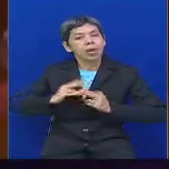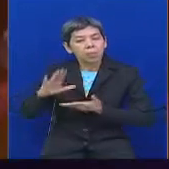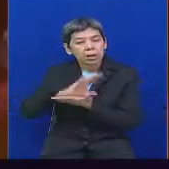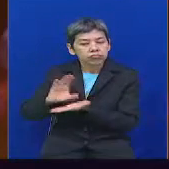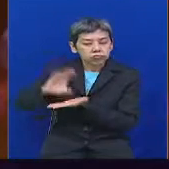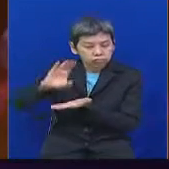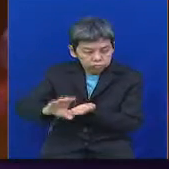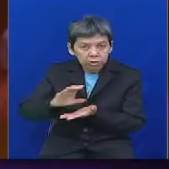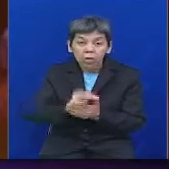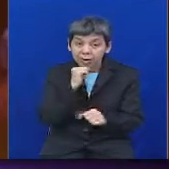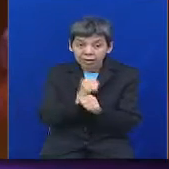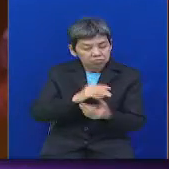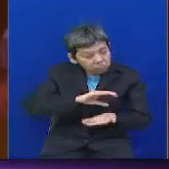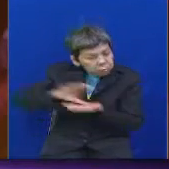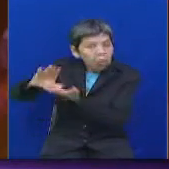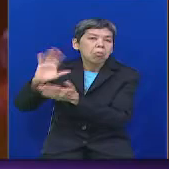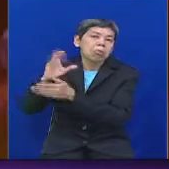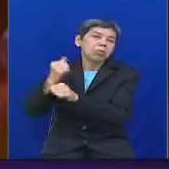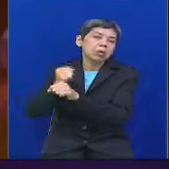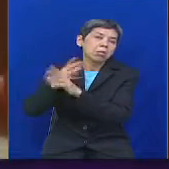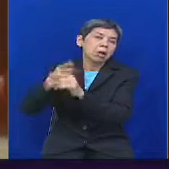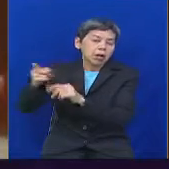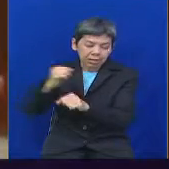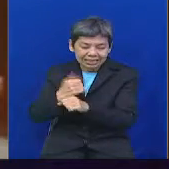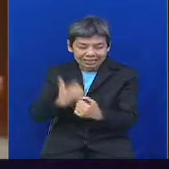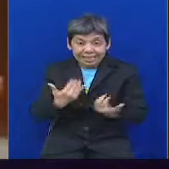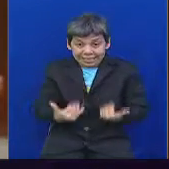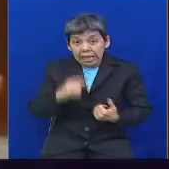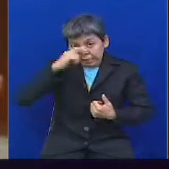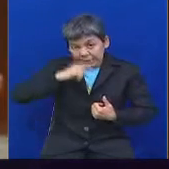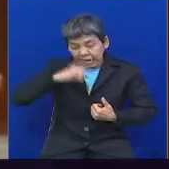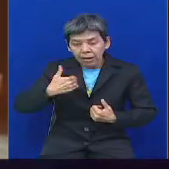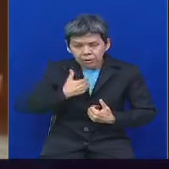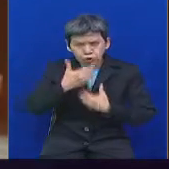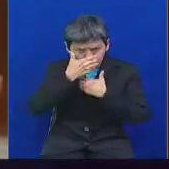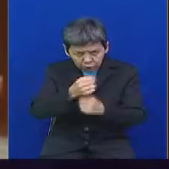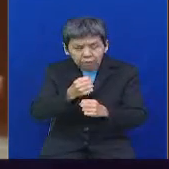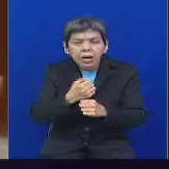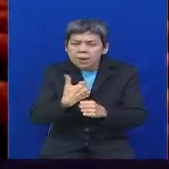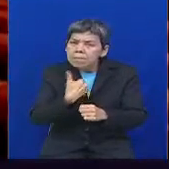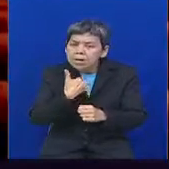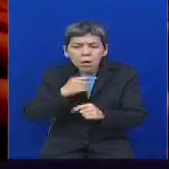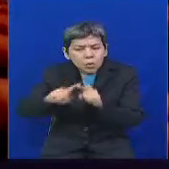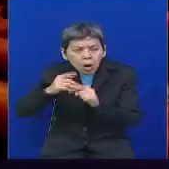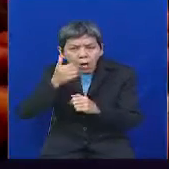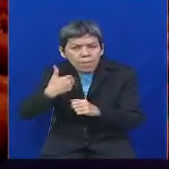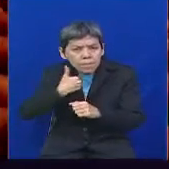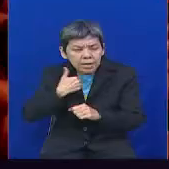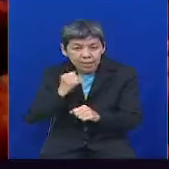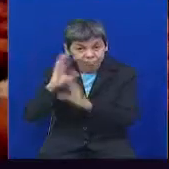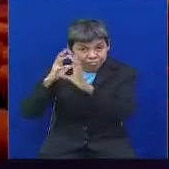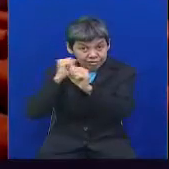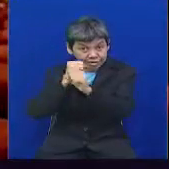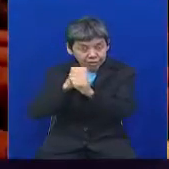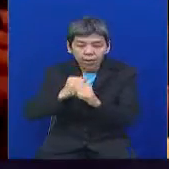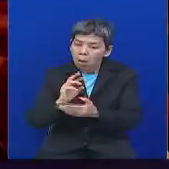ศเมื่อสร้างหนังเสร็จก็ต้องนำไปฉายยังต่างประเทศทั้งนี้ปัจจุบันประเทศไทยเองได้ให้ความสนใจกับภาพยนตร์นอกกระแสเพิ่มขึ้นและมีภาพยนตร์ที่ส